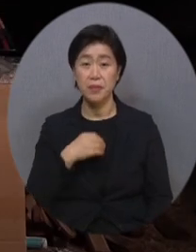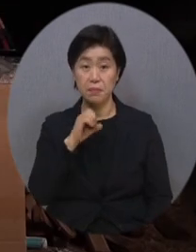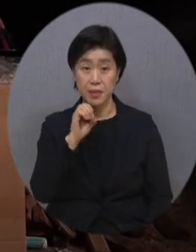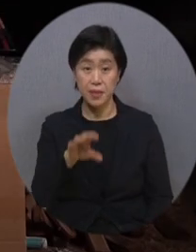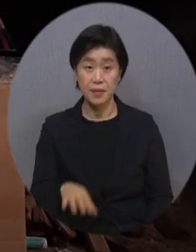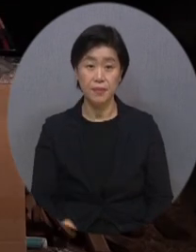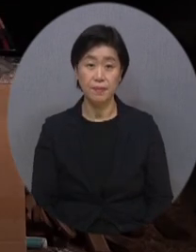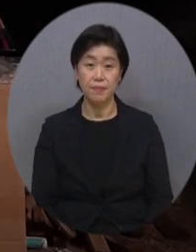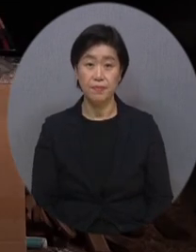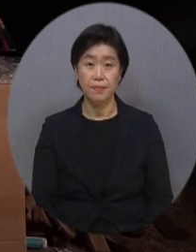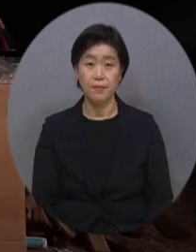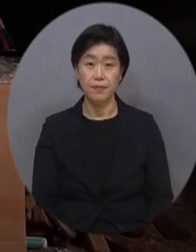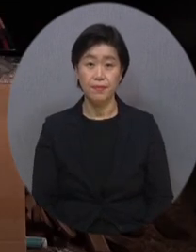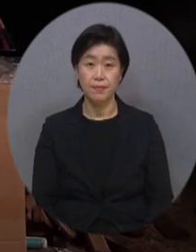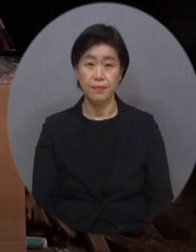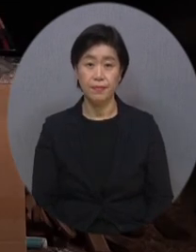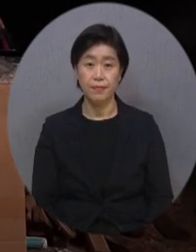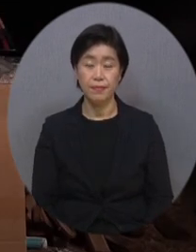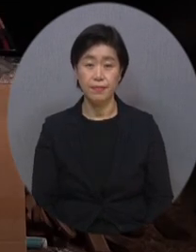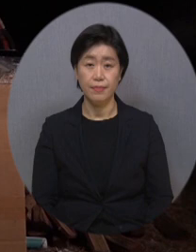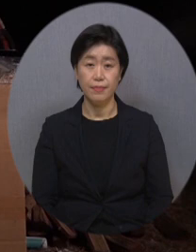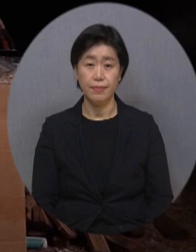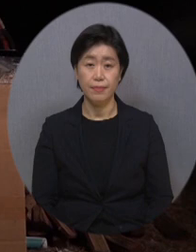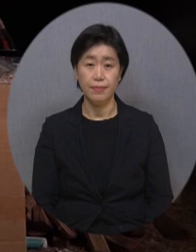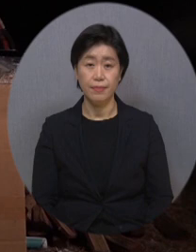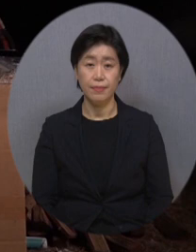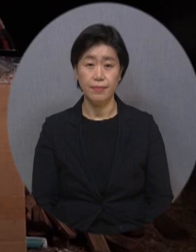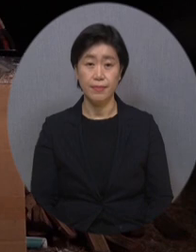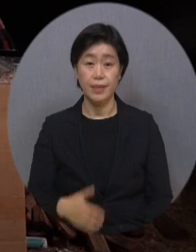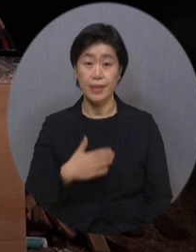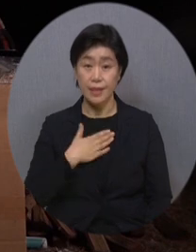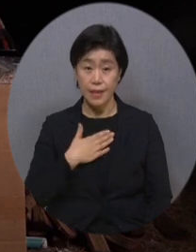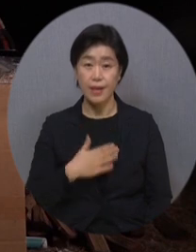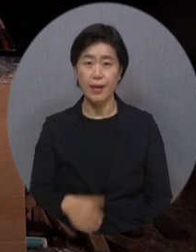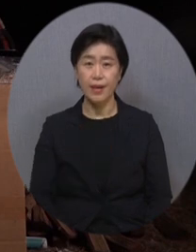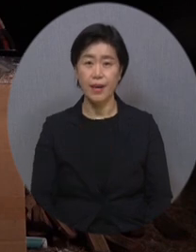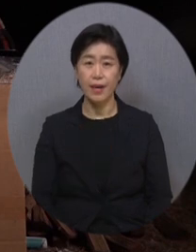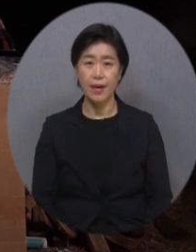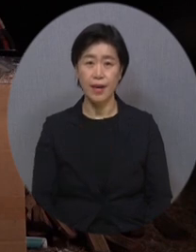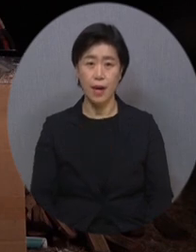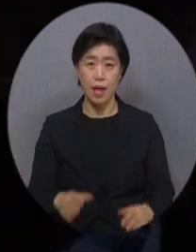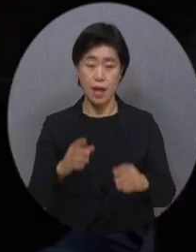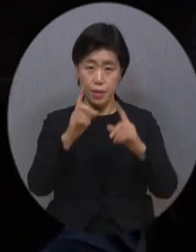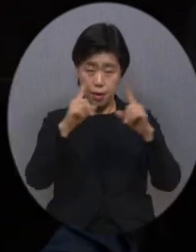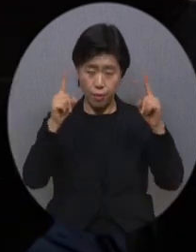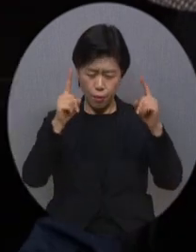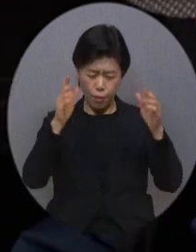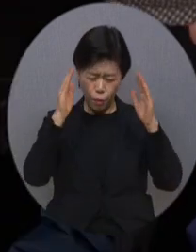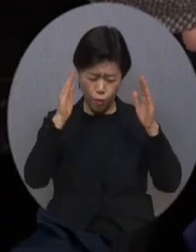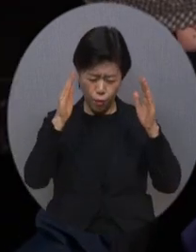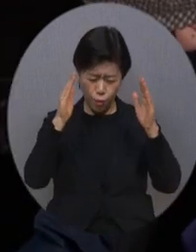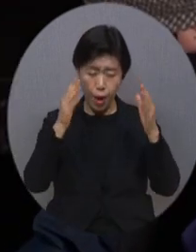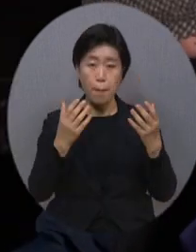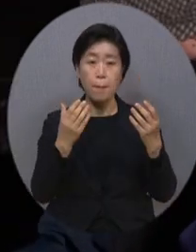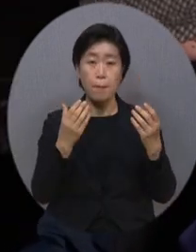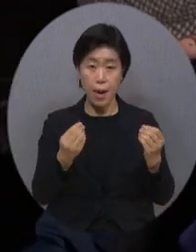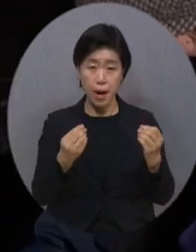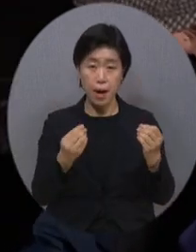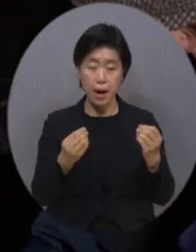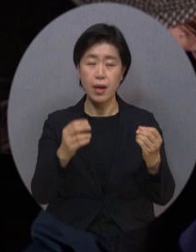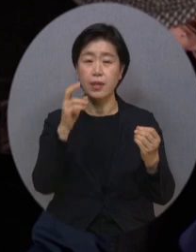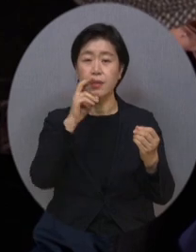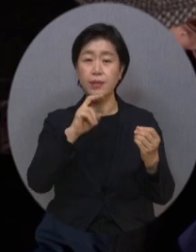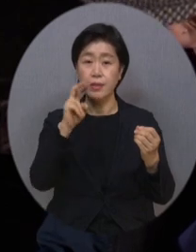뭘 얘기했대. 내가 수능을 봐서 음대를 들어갔잖아. 그 수능을, 야, 그 어려운 수능을